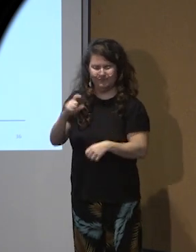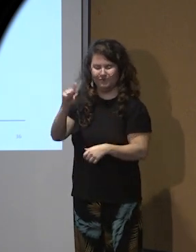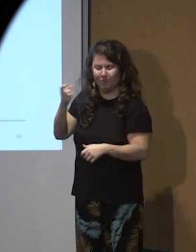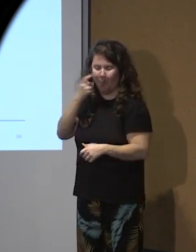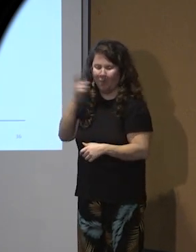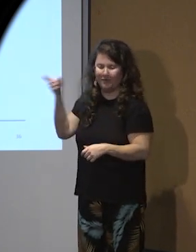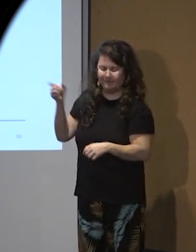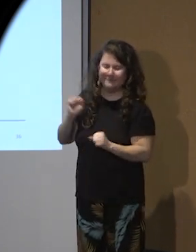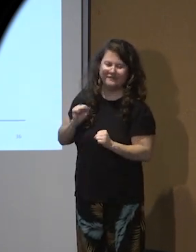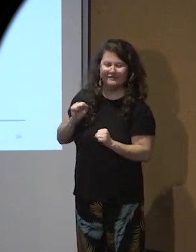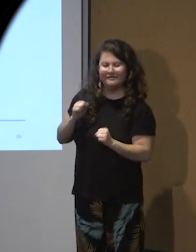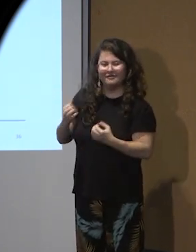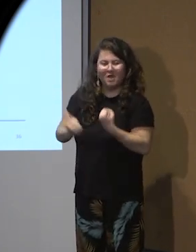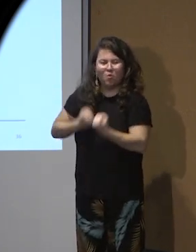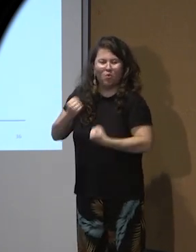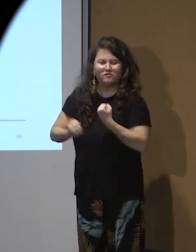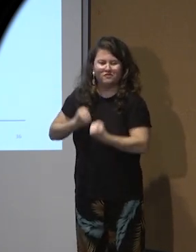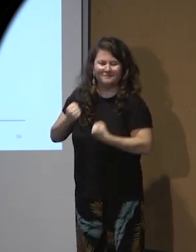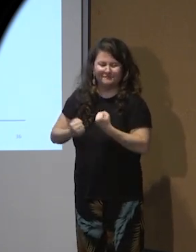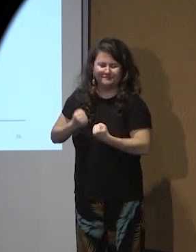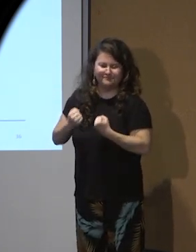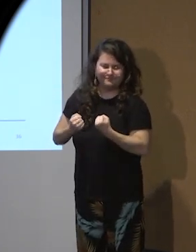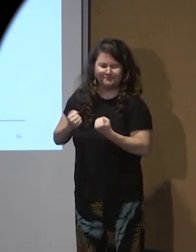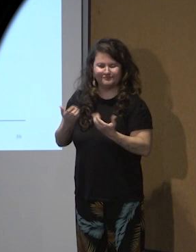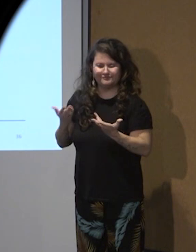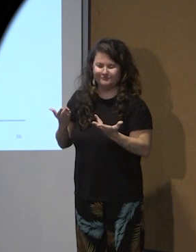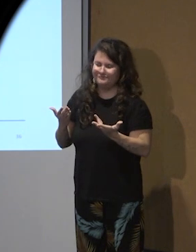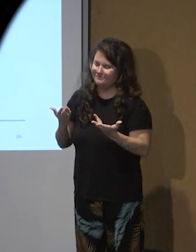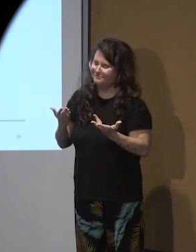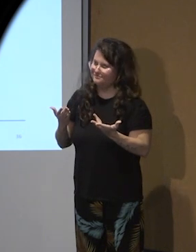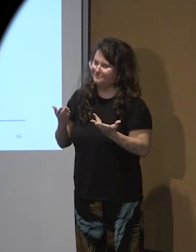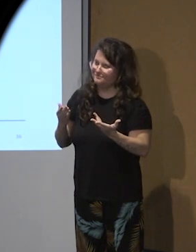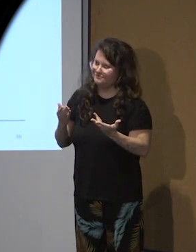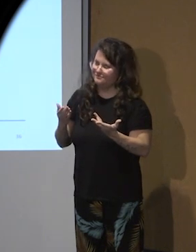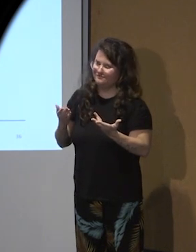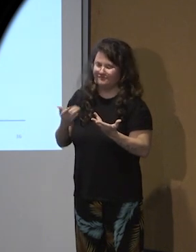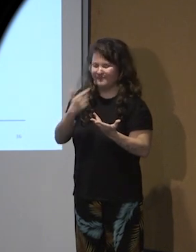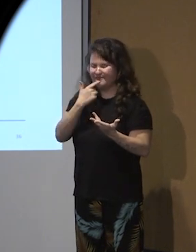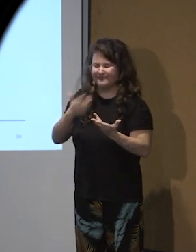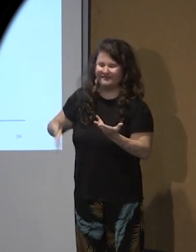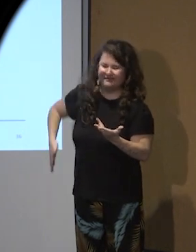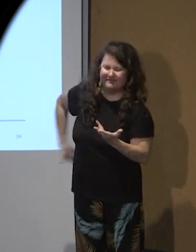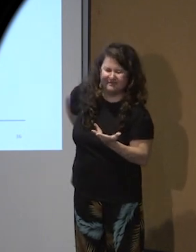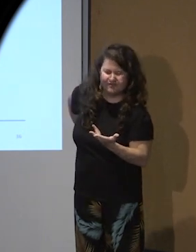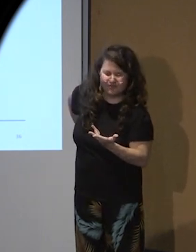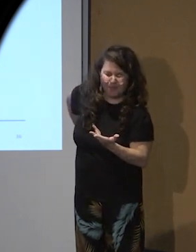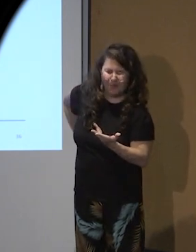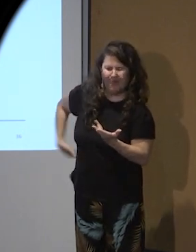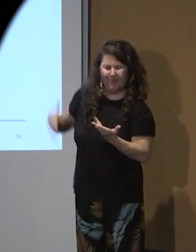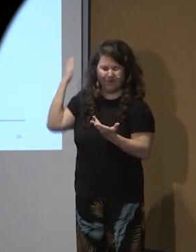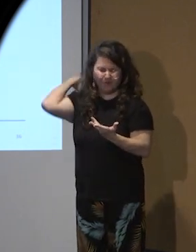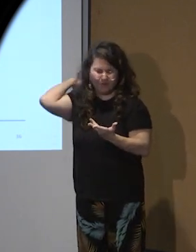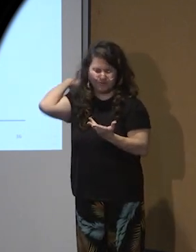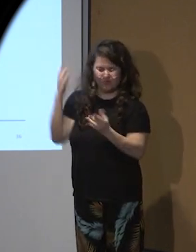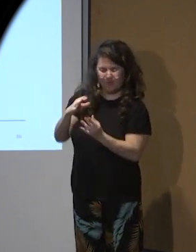que la course à pied, ça tasse le dos, les articulations, ça abîme, ça casse